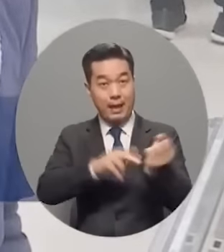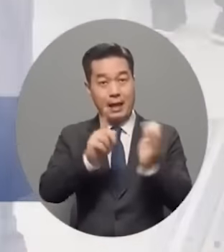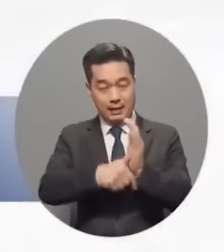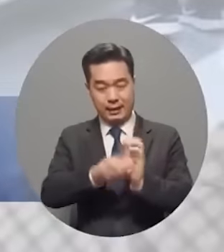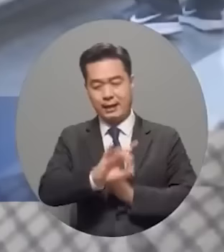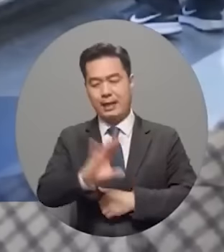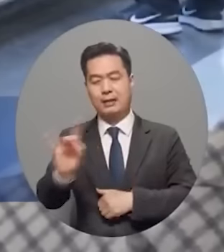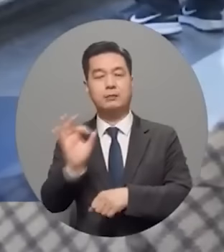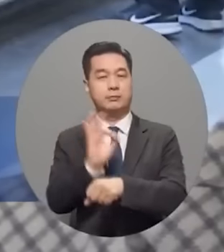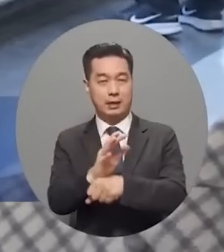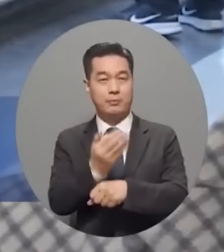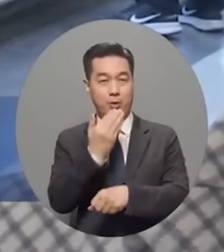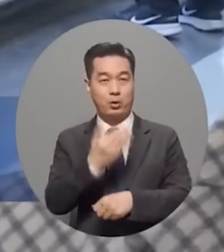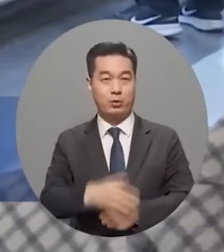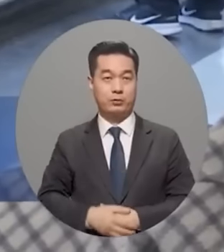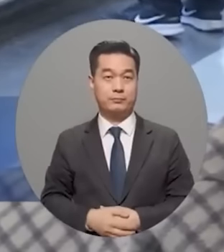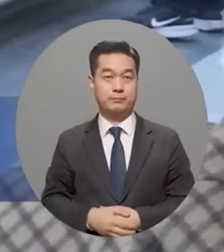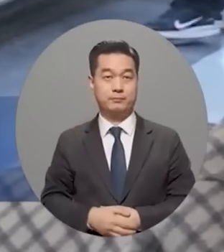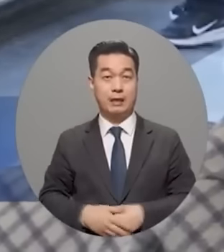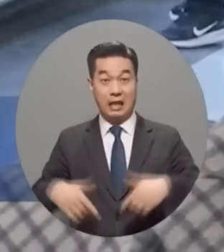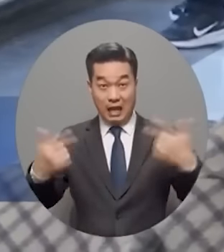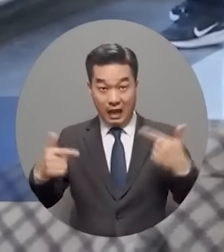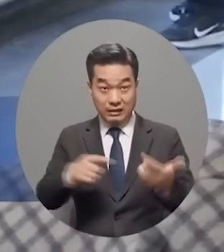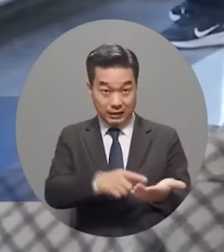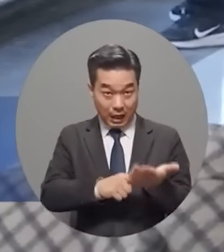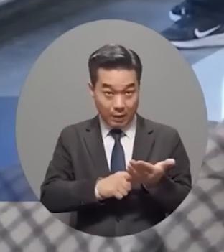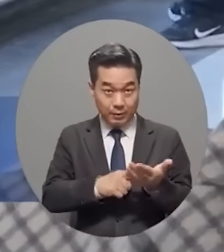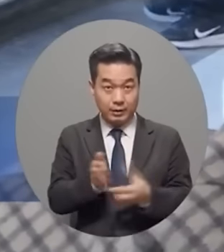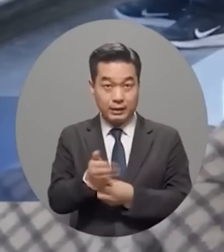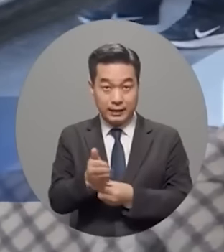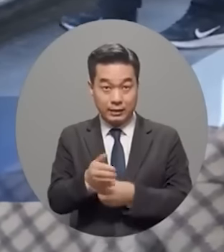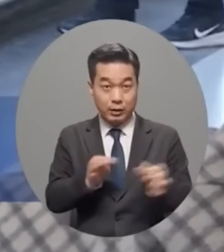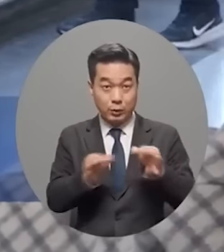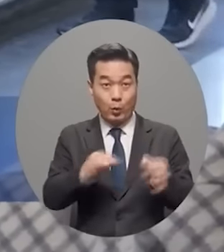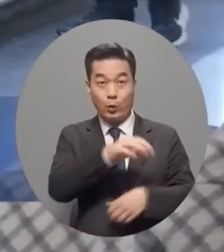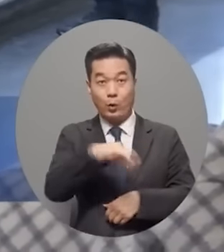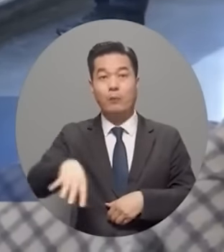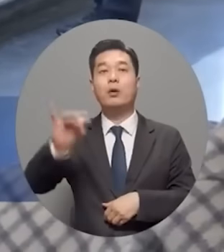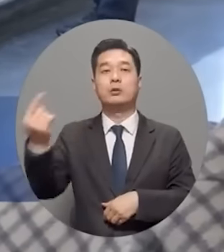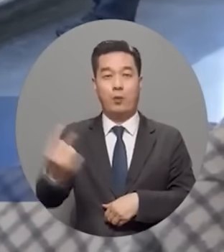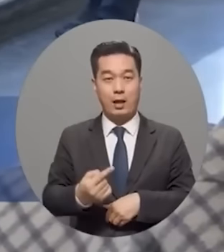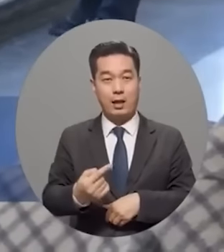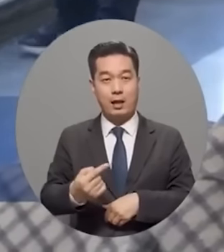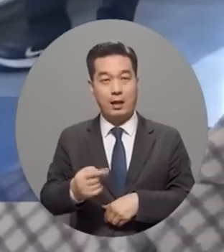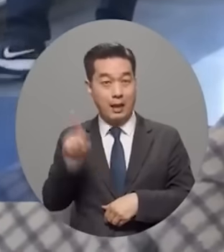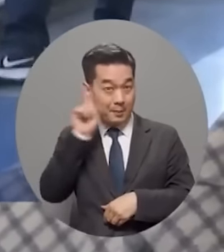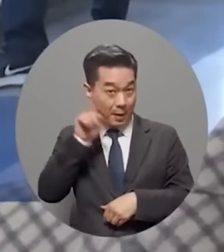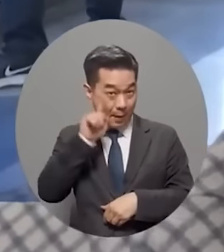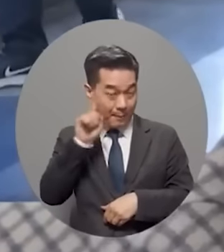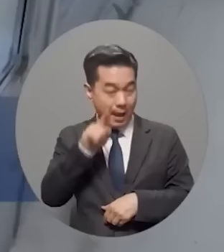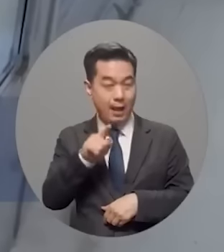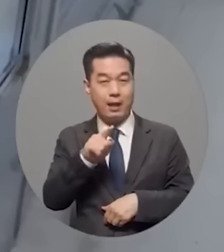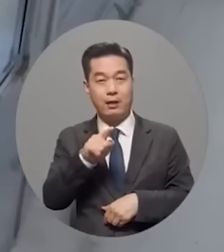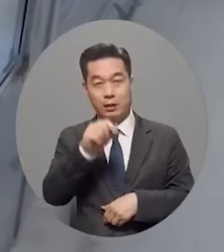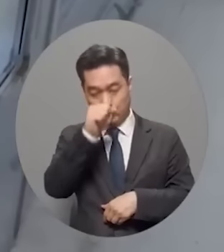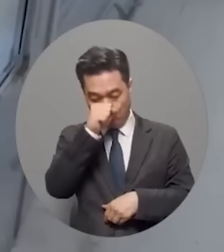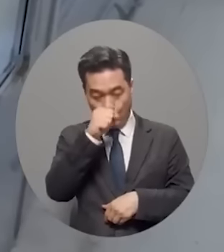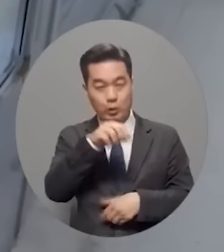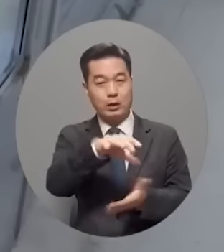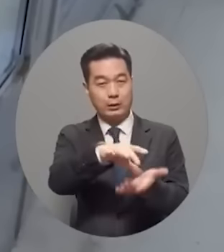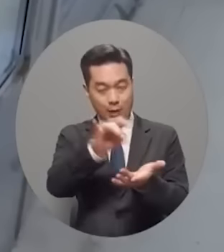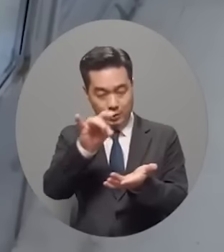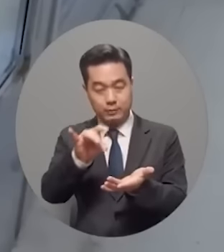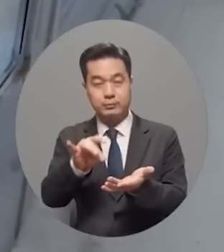뭐. 항상 나오면 우선 생선 코너부터 봐요. 매일 싱싱하게 이제 식구들 먹여야 되니까.